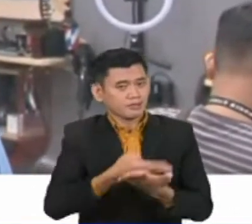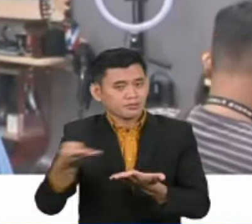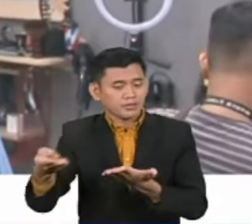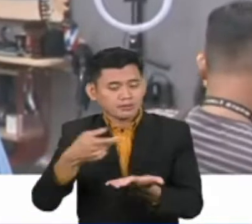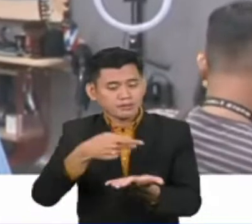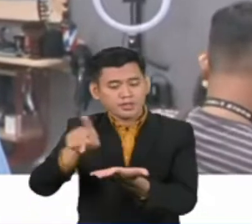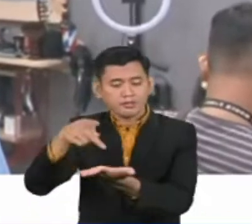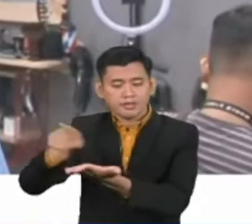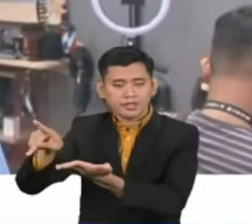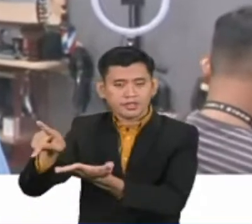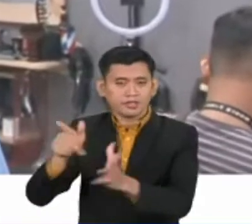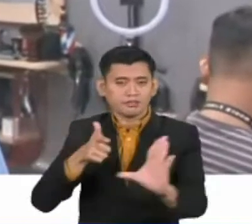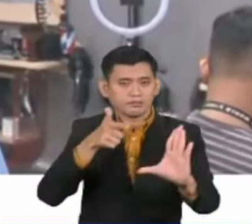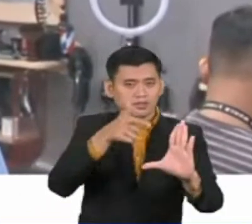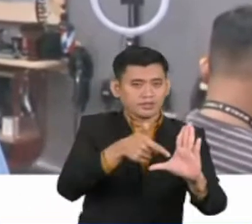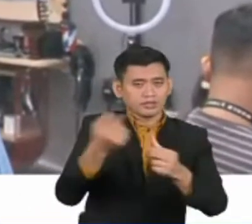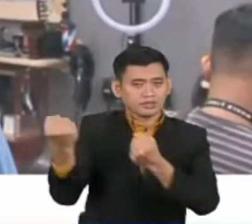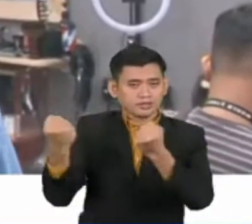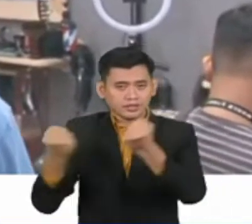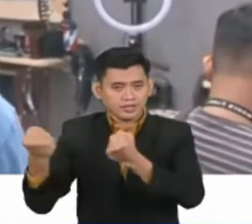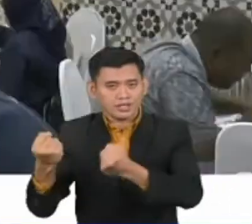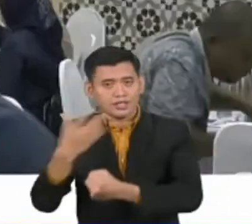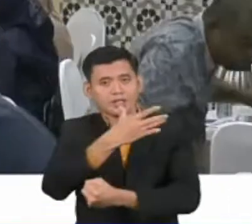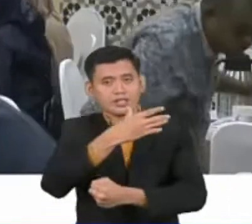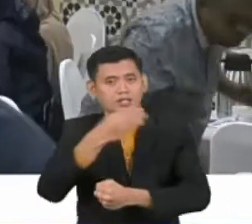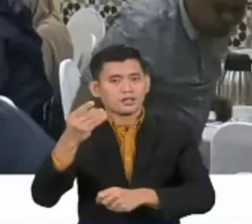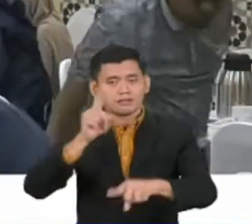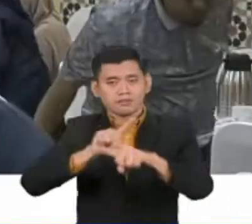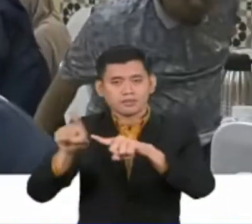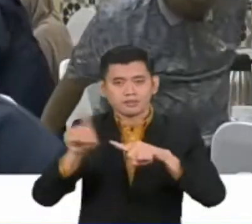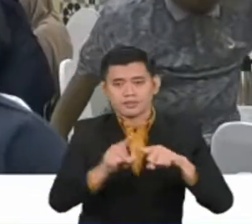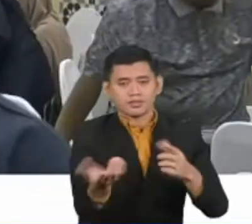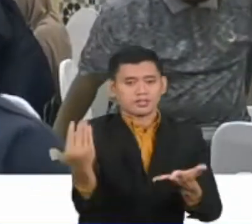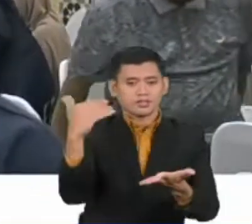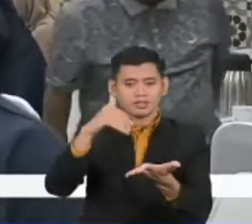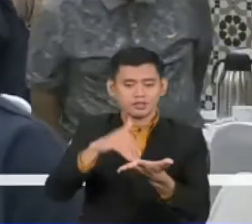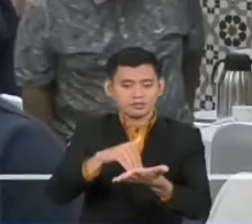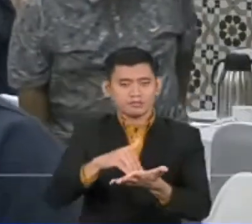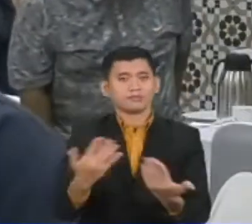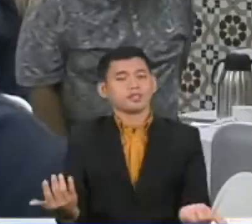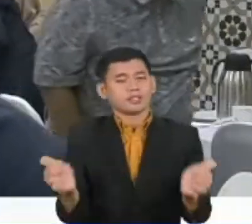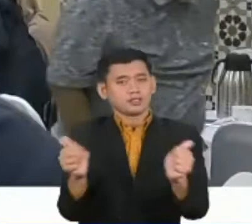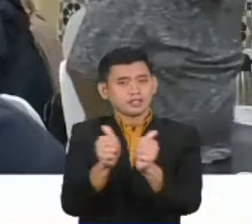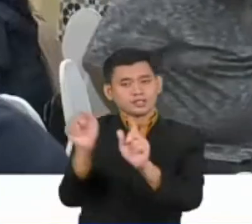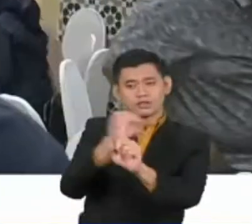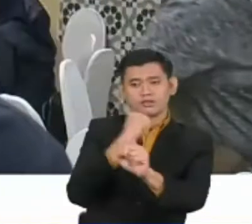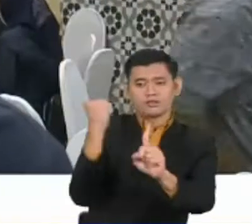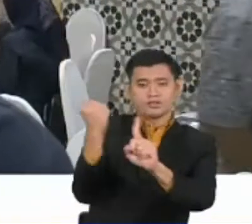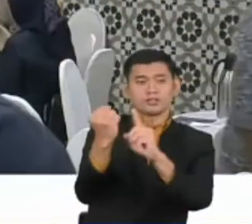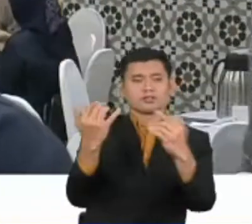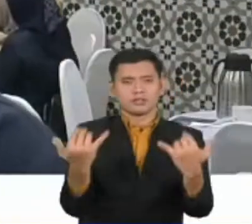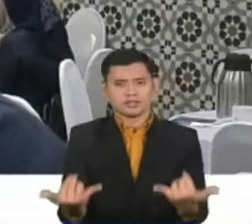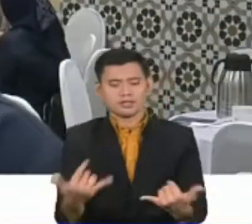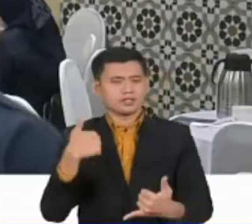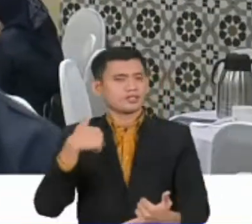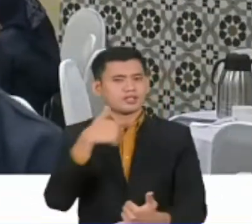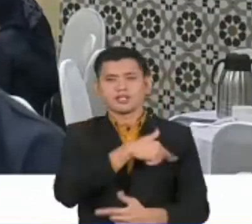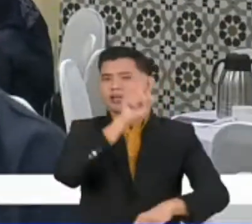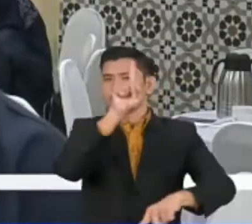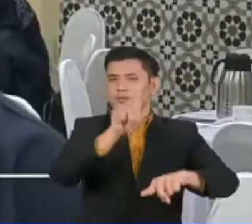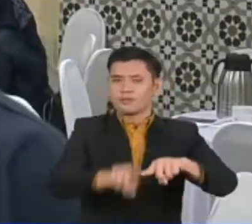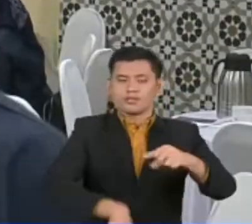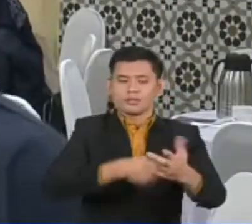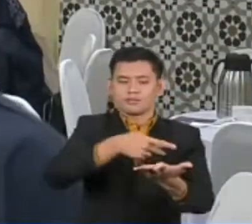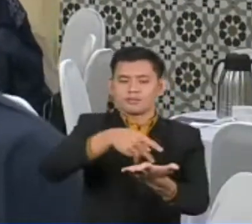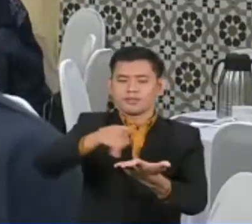minyak, transport dan sebagainya. Lah. Kalau kita dalam keadaan macam ni, kita seharusnya tak bolehlah belanja